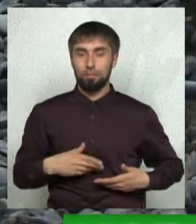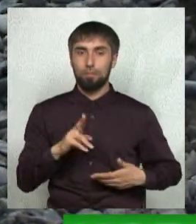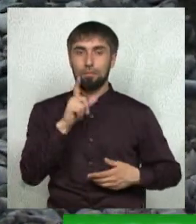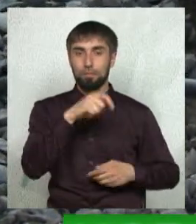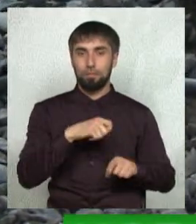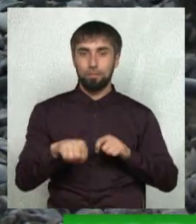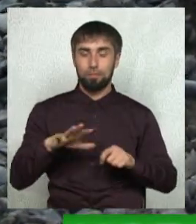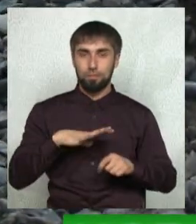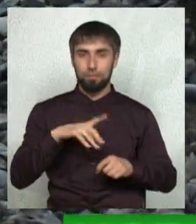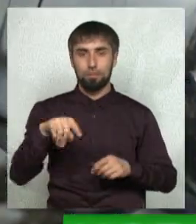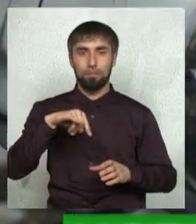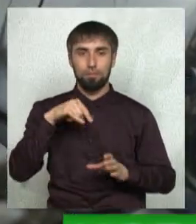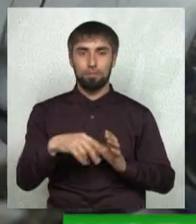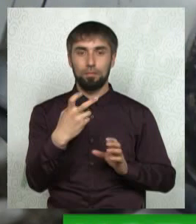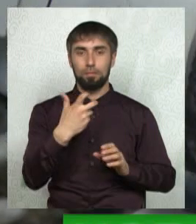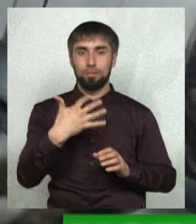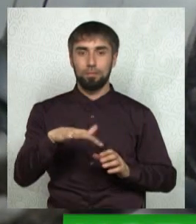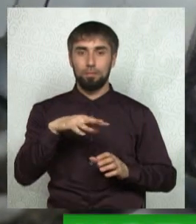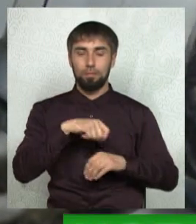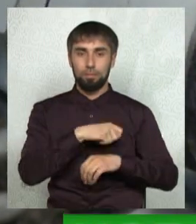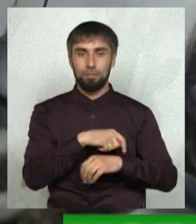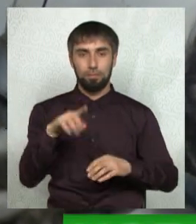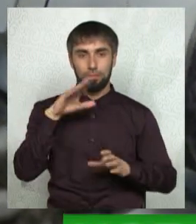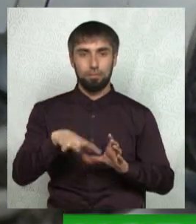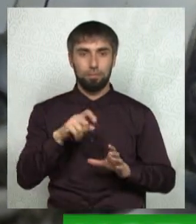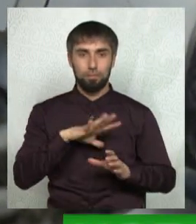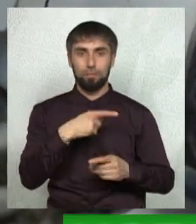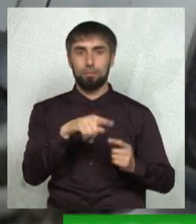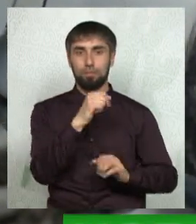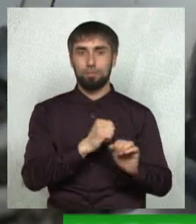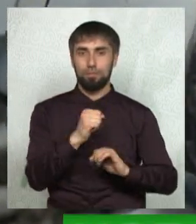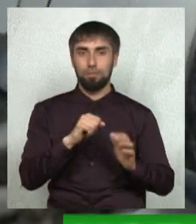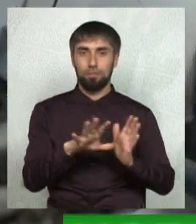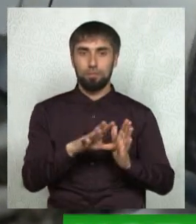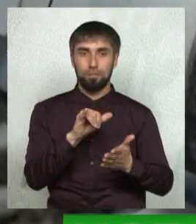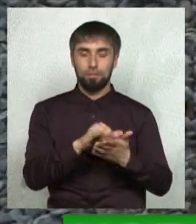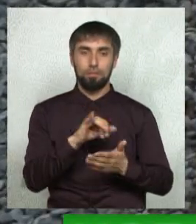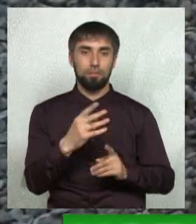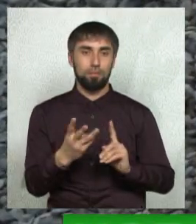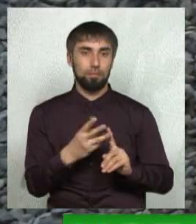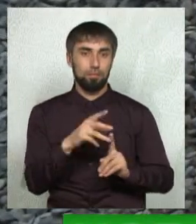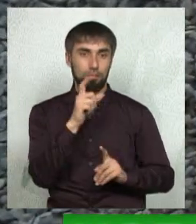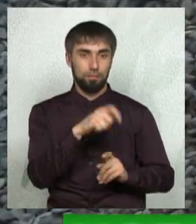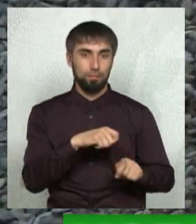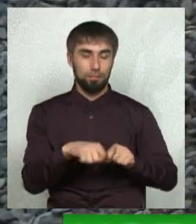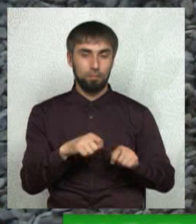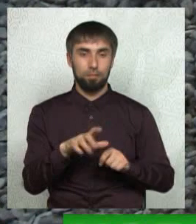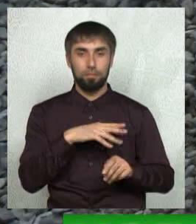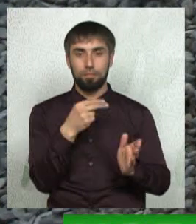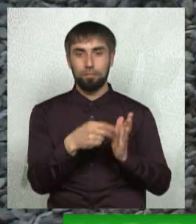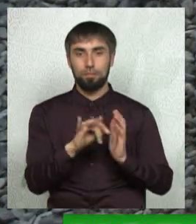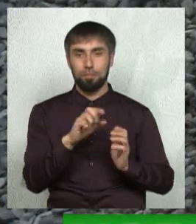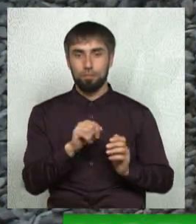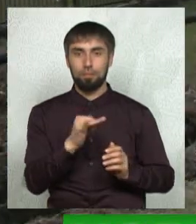глубиной 350 метров, другой установил отдельный трансформатор, а третий взял на себя расходы на покупку и